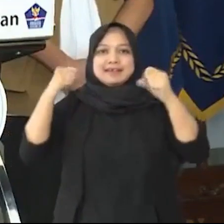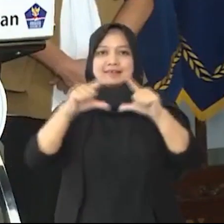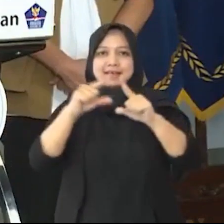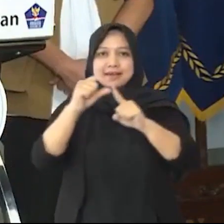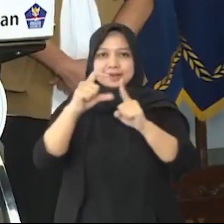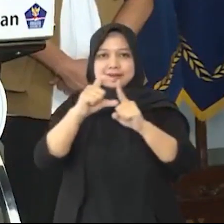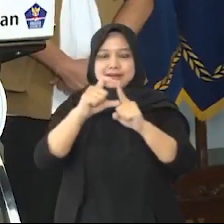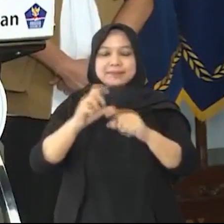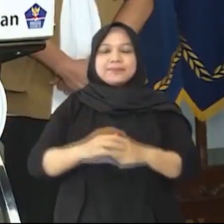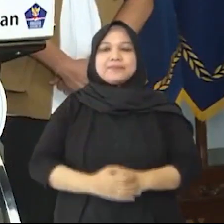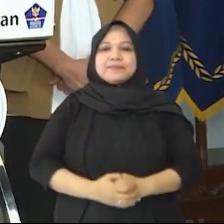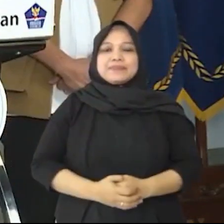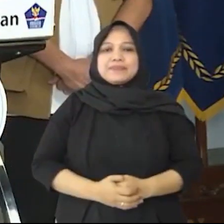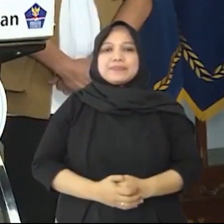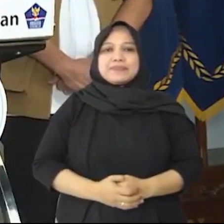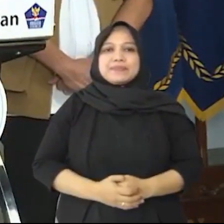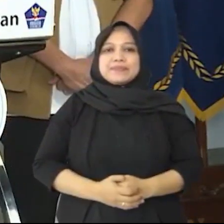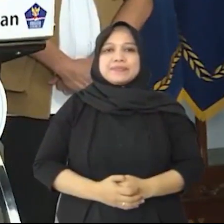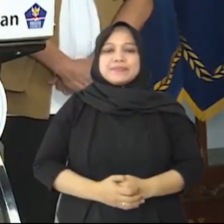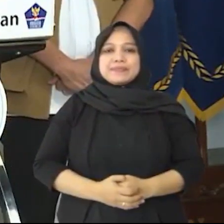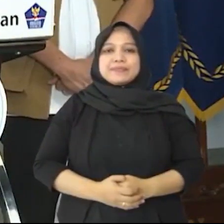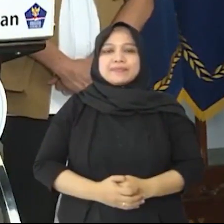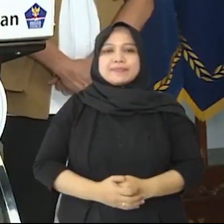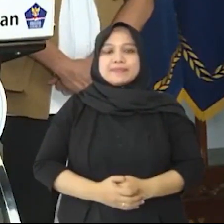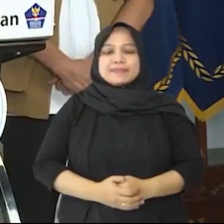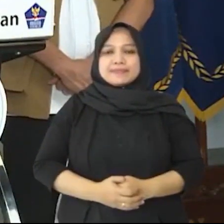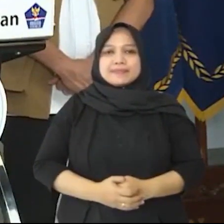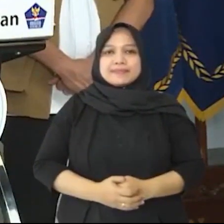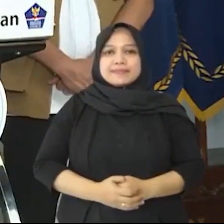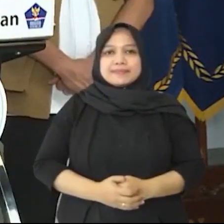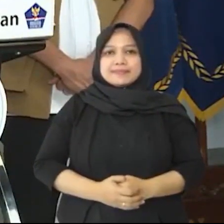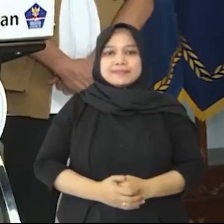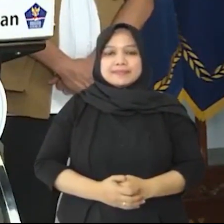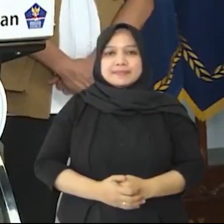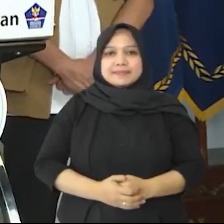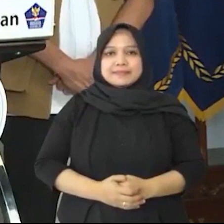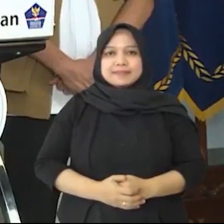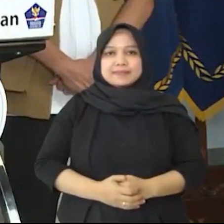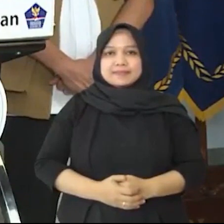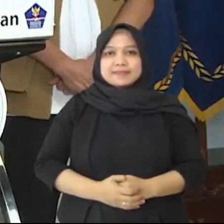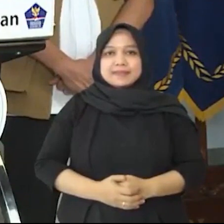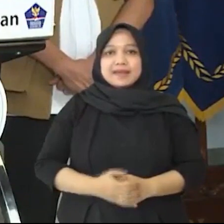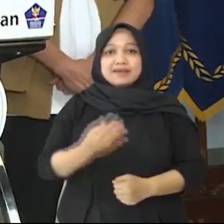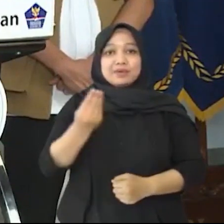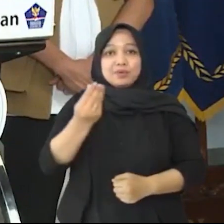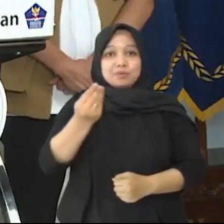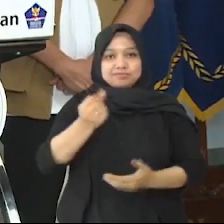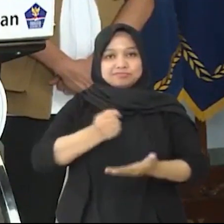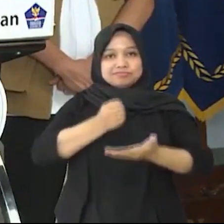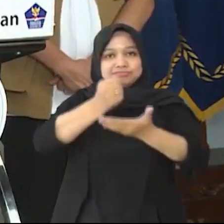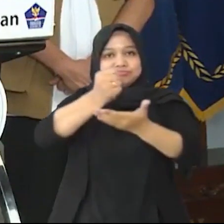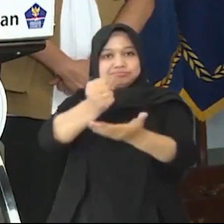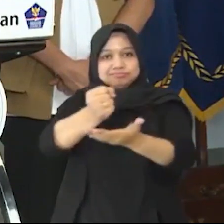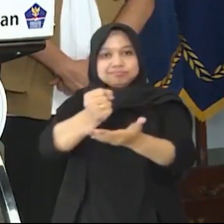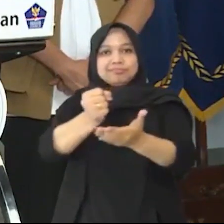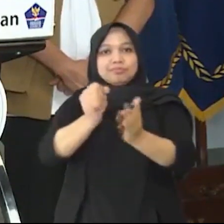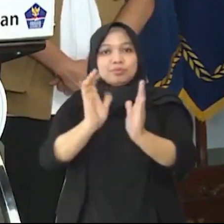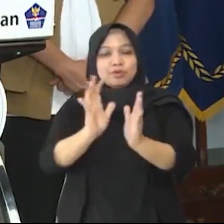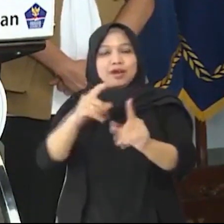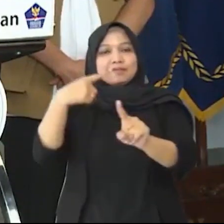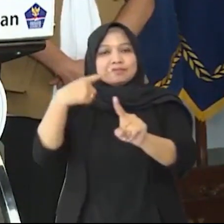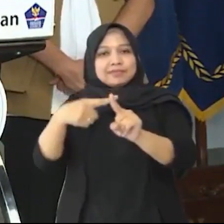digital juga selain daripada donasi yang telah kami sampaikan juga melakukan berbagai upaya